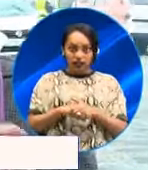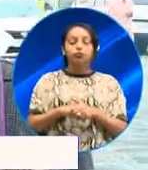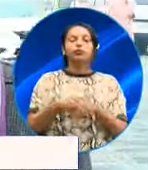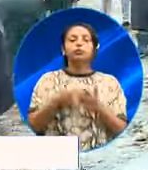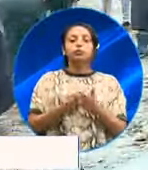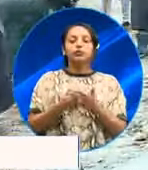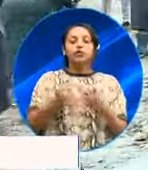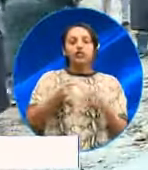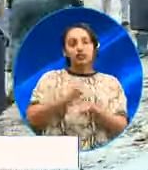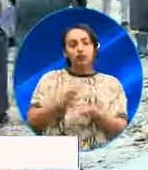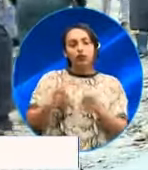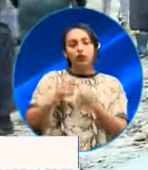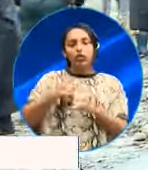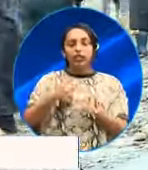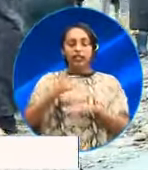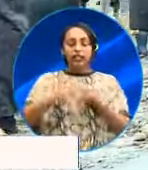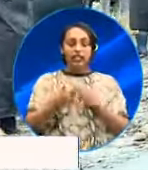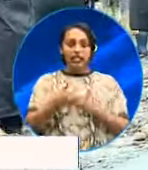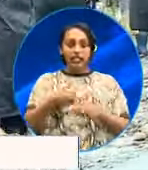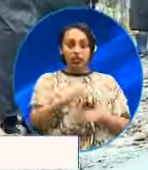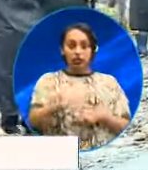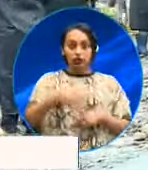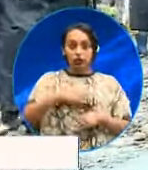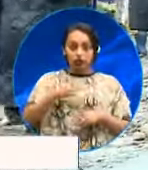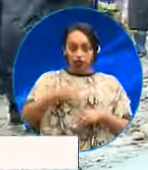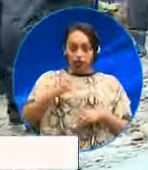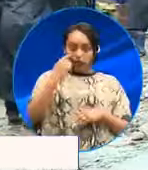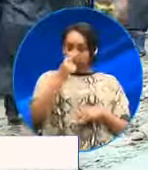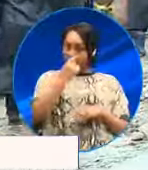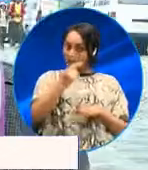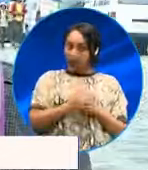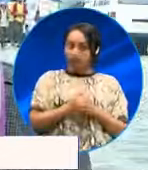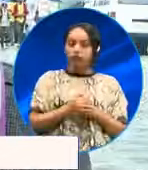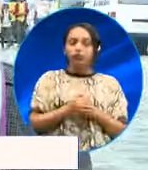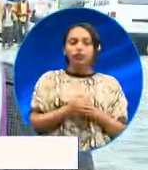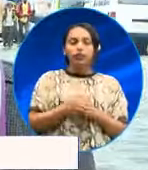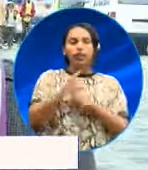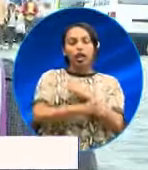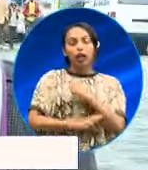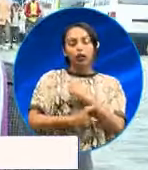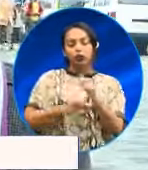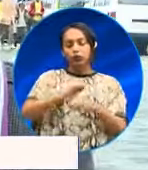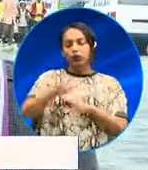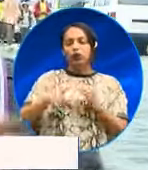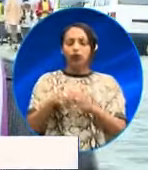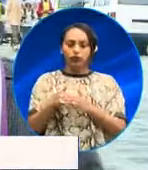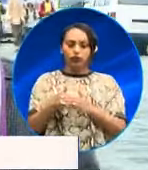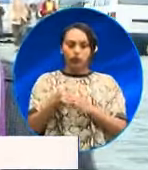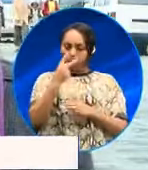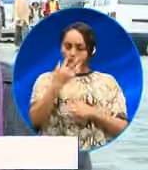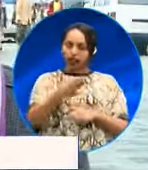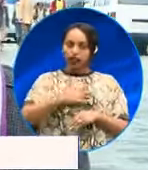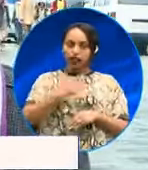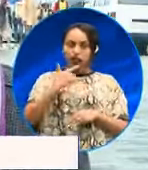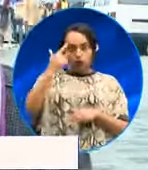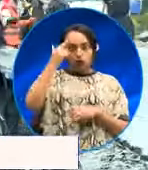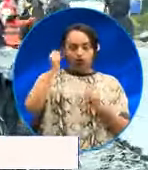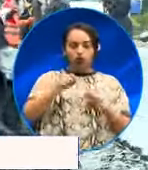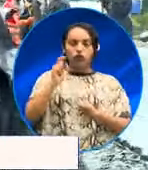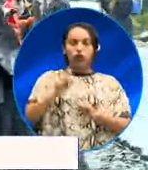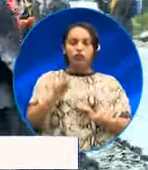ነኝ ትቦም ዘጋው እኔ ነኝ። ስለዚህ እኔም ደግሞ ለልጆቼ እኔም ለአይኔ ለአገሪቱም በጠቅላላ ይመለከተኛል ብሎ ማሰብ